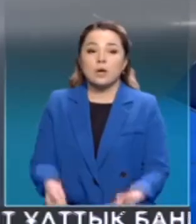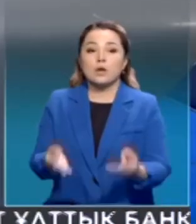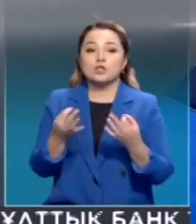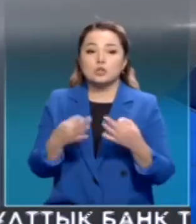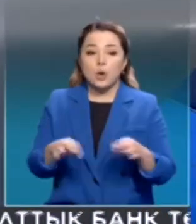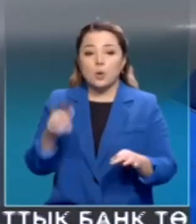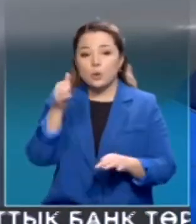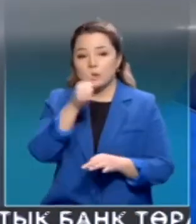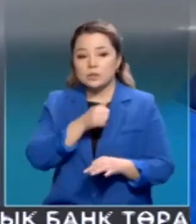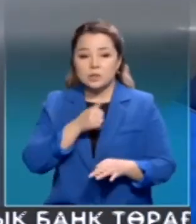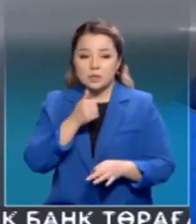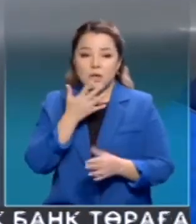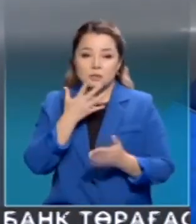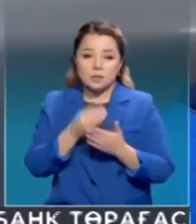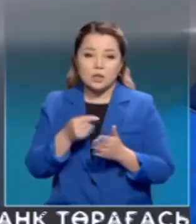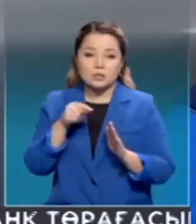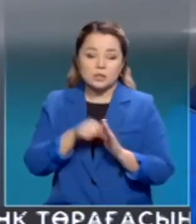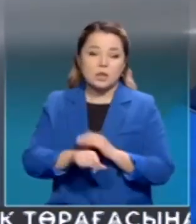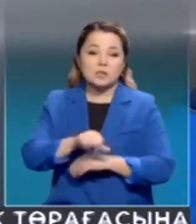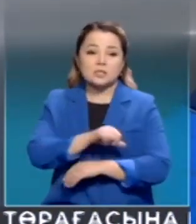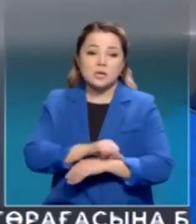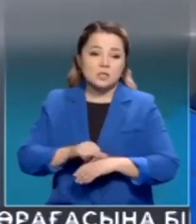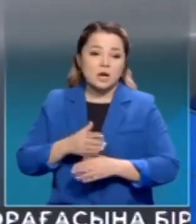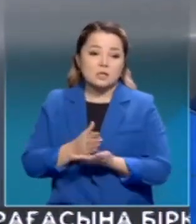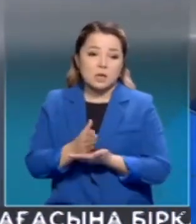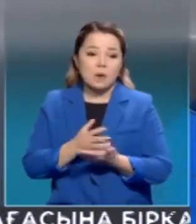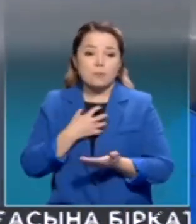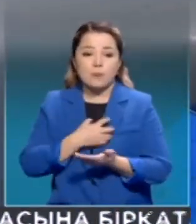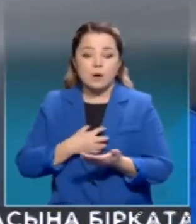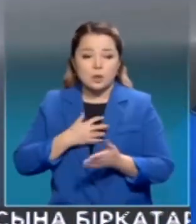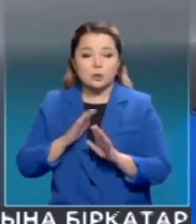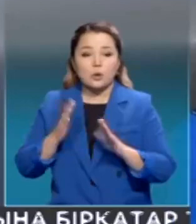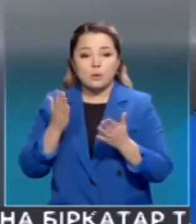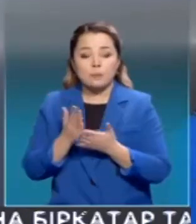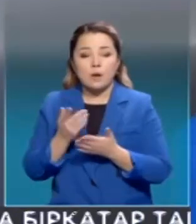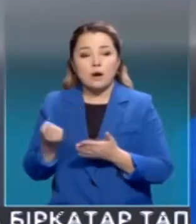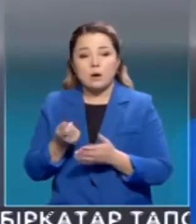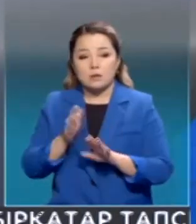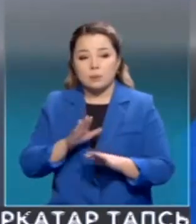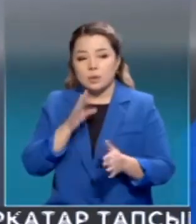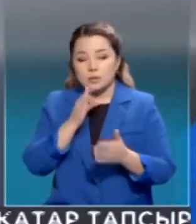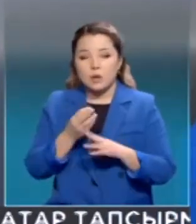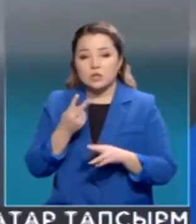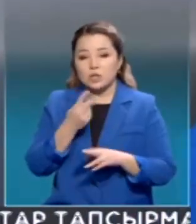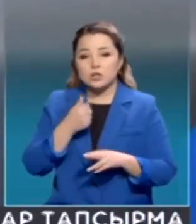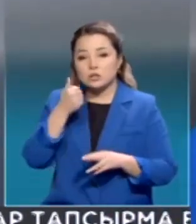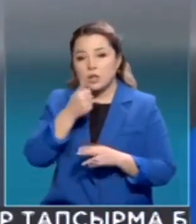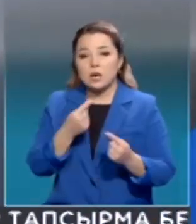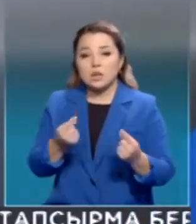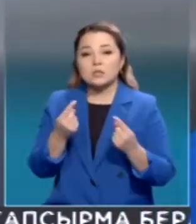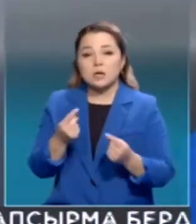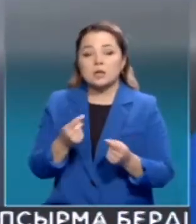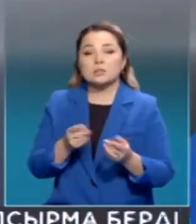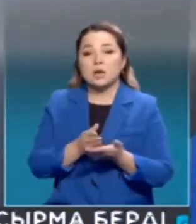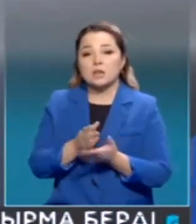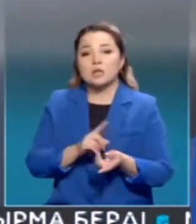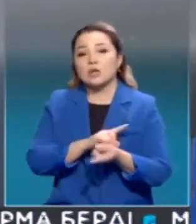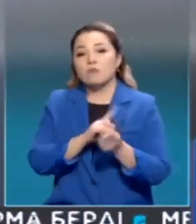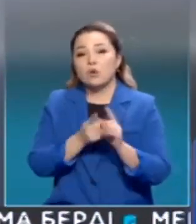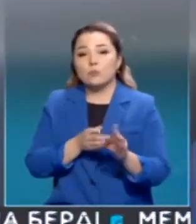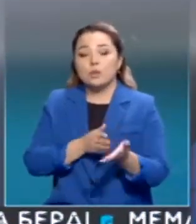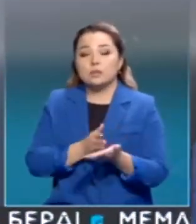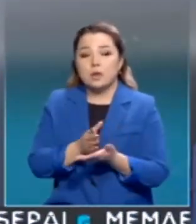Тәуелсіздік жылдары сыртқы және ішкі саясатта маңызды оқиғалар аз болған жоқ. Кейінгі екі жылда ірі саяси реформалар жүзеге